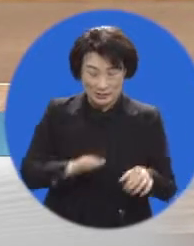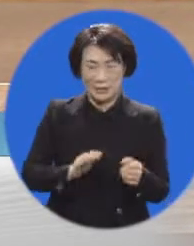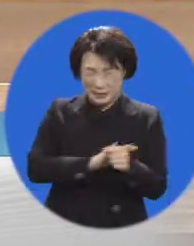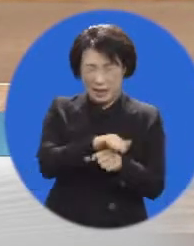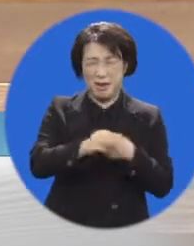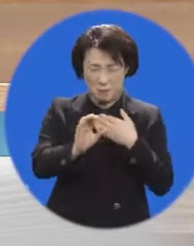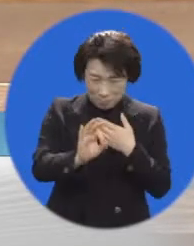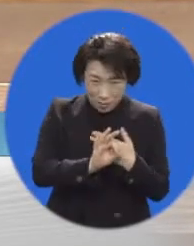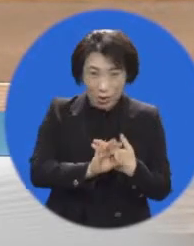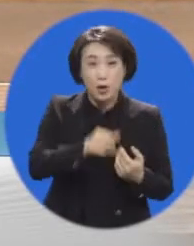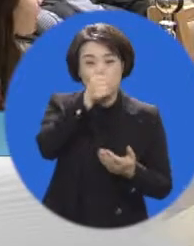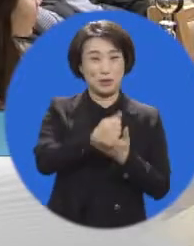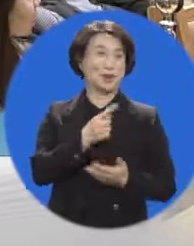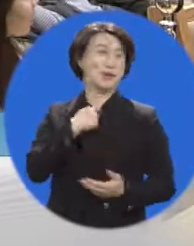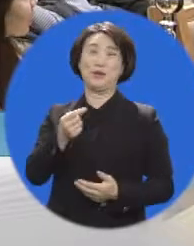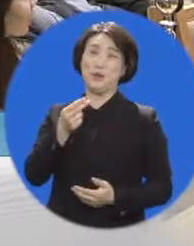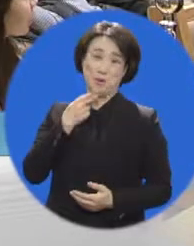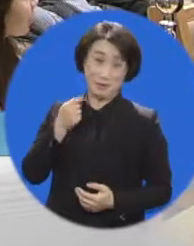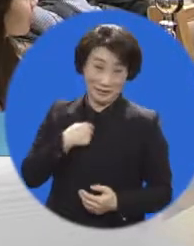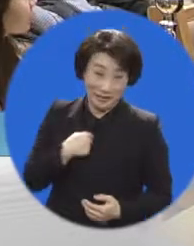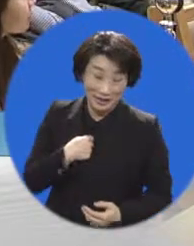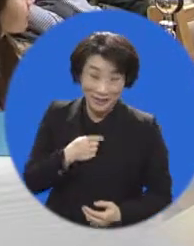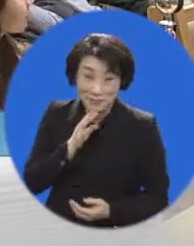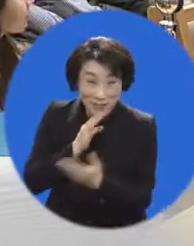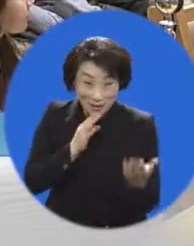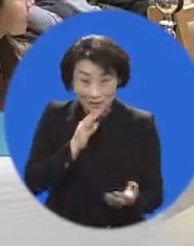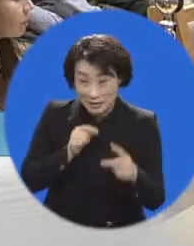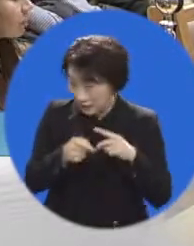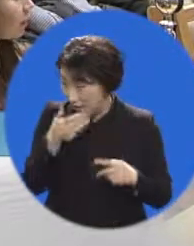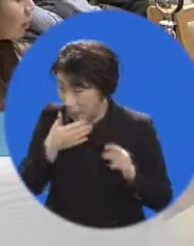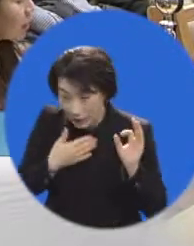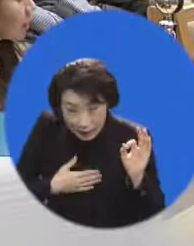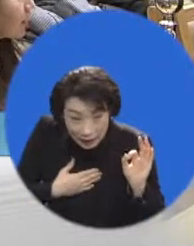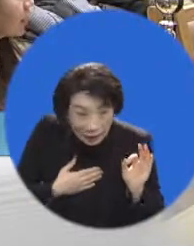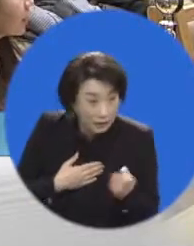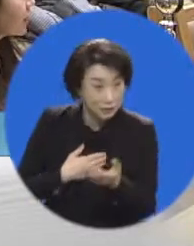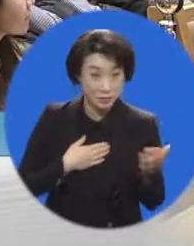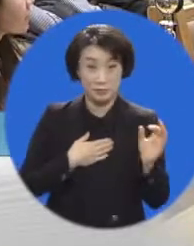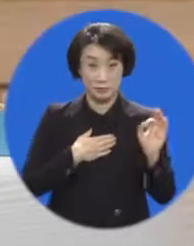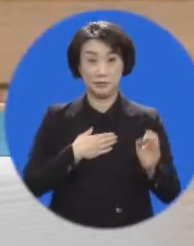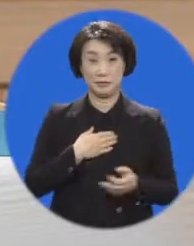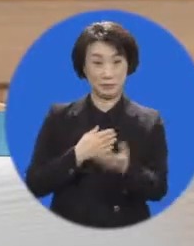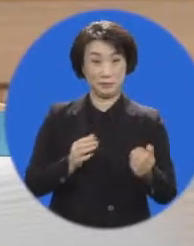사랑하면 죄는 내가 범하지 않는다는 것을 알아들었습니까?